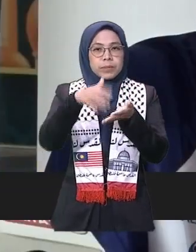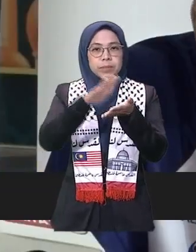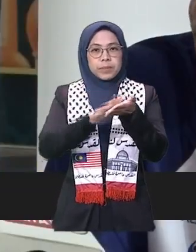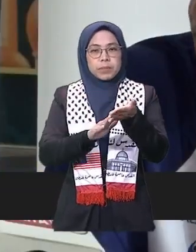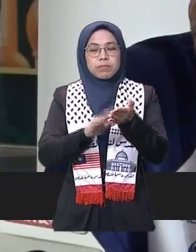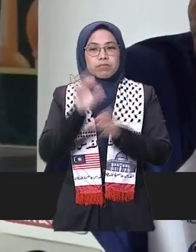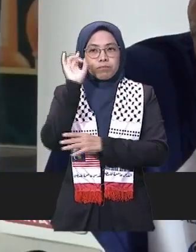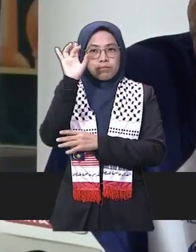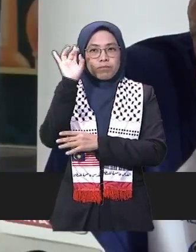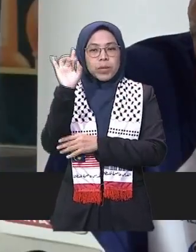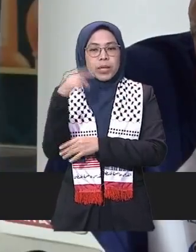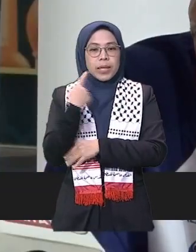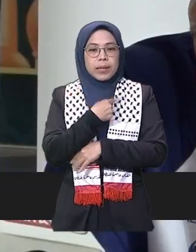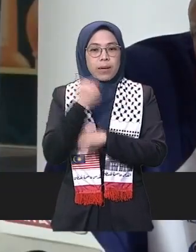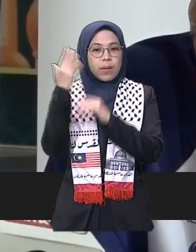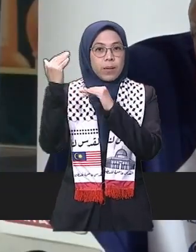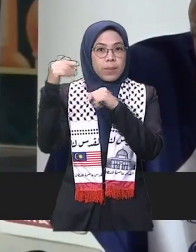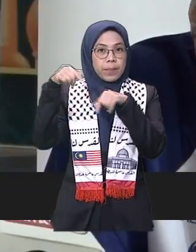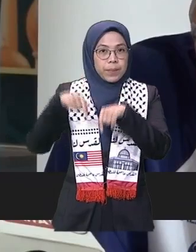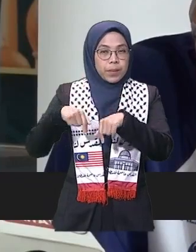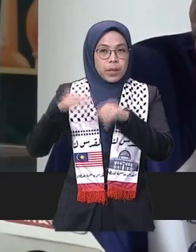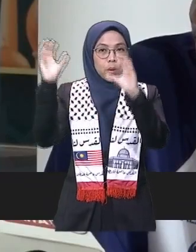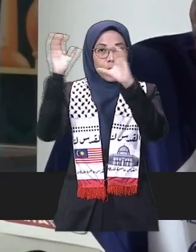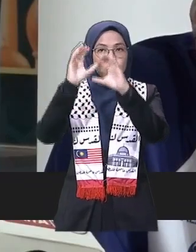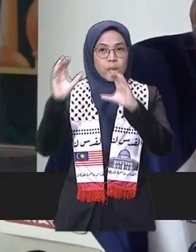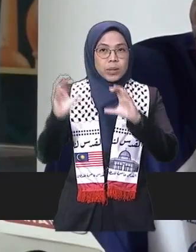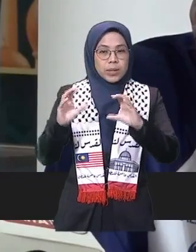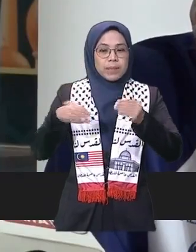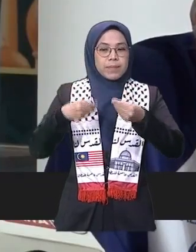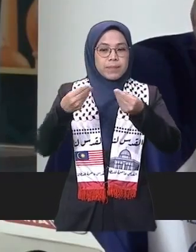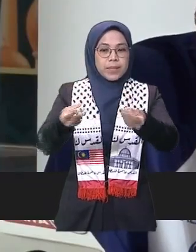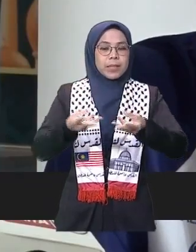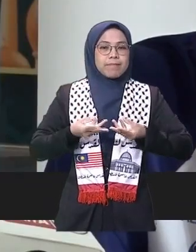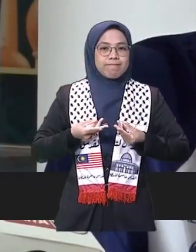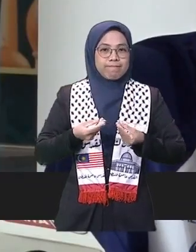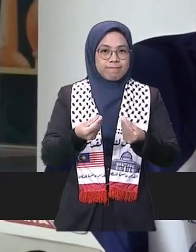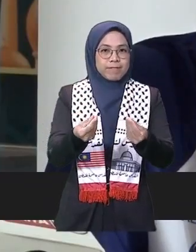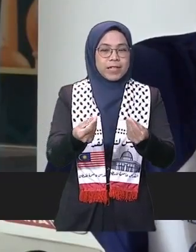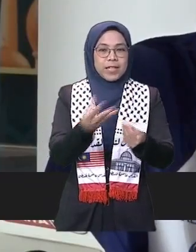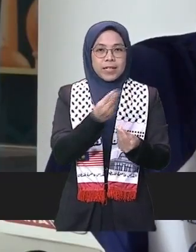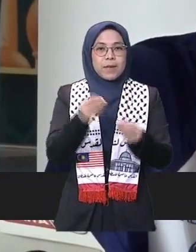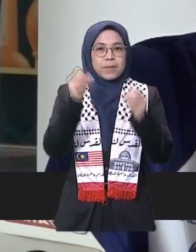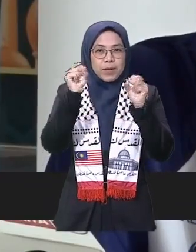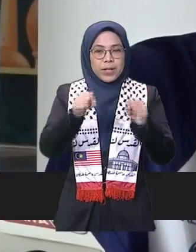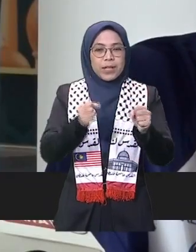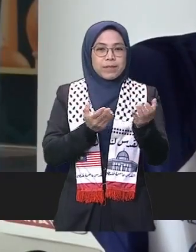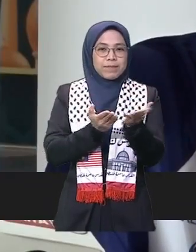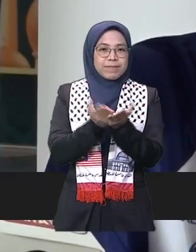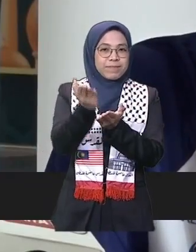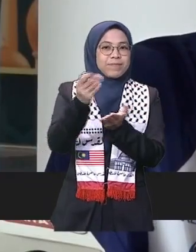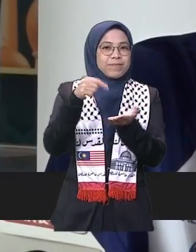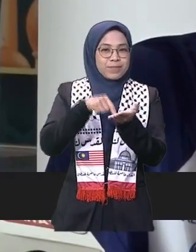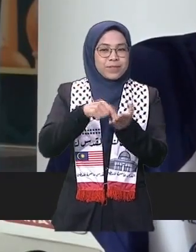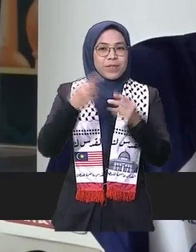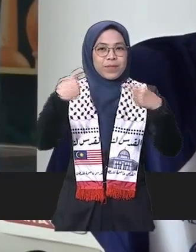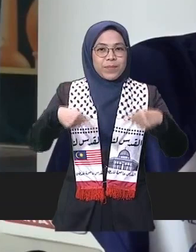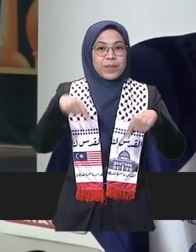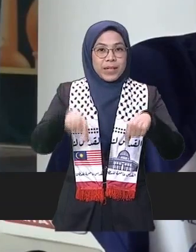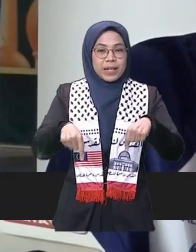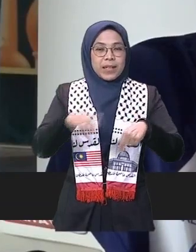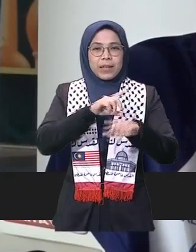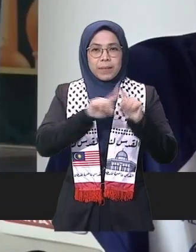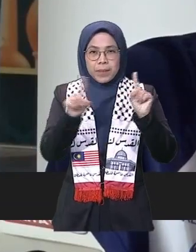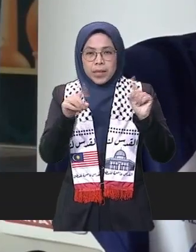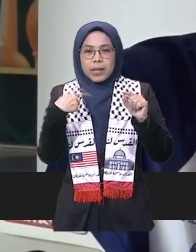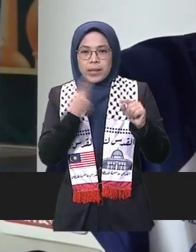kita harapkan cuaca itu memberi kemudahan untuk kita dan kita dapat meneruskan acara ini dengan lancar. Walau macam mana